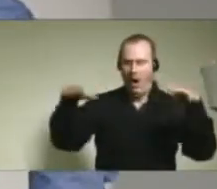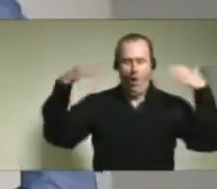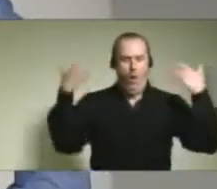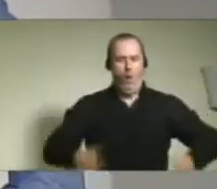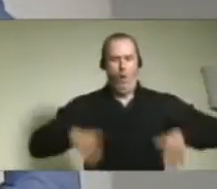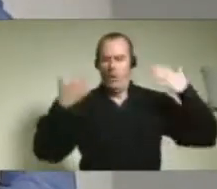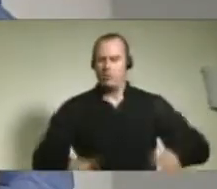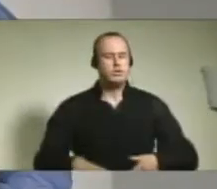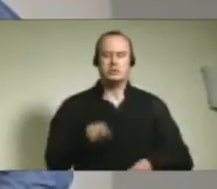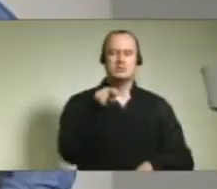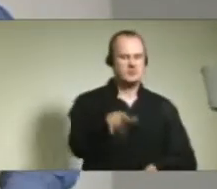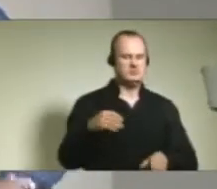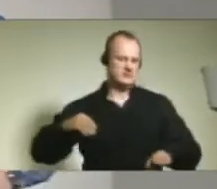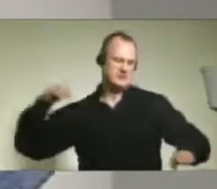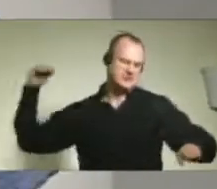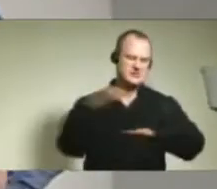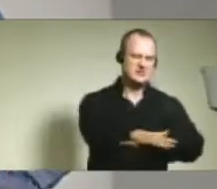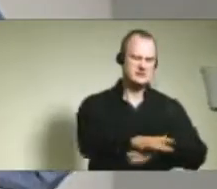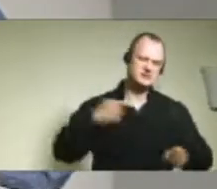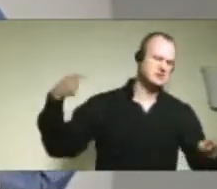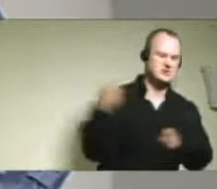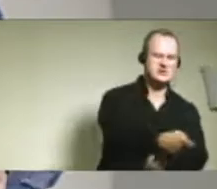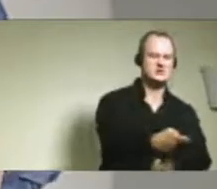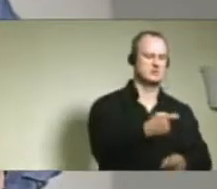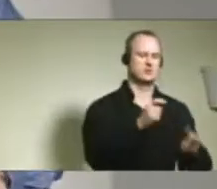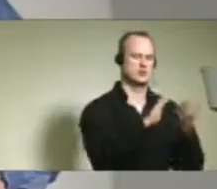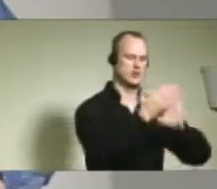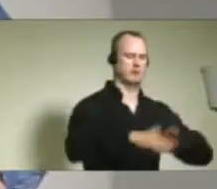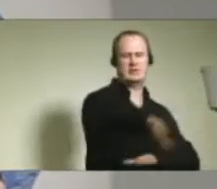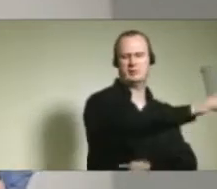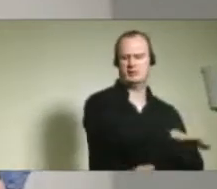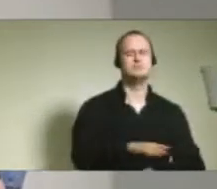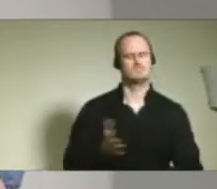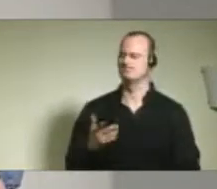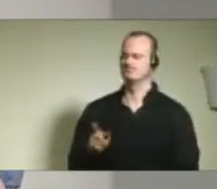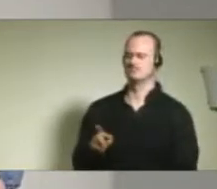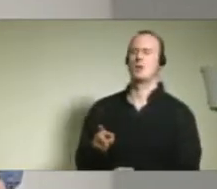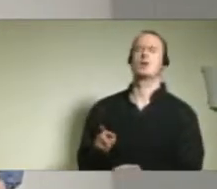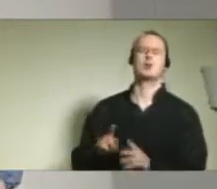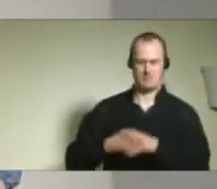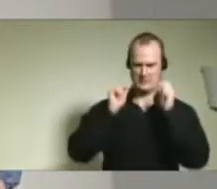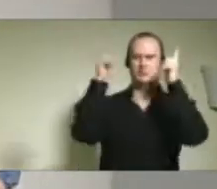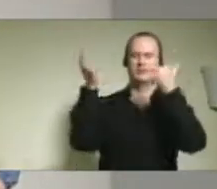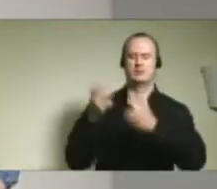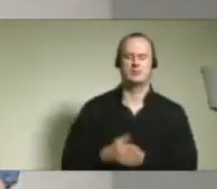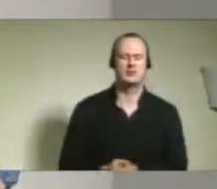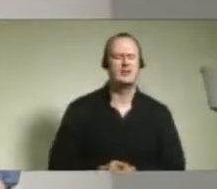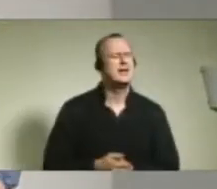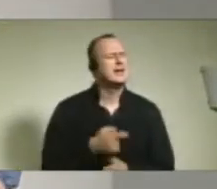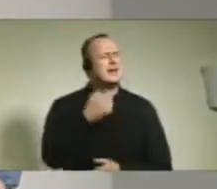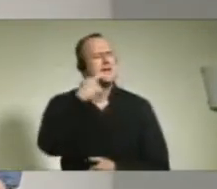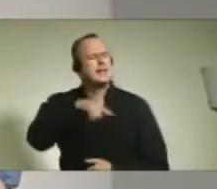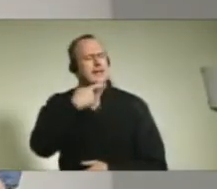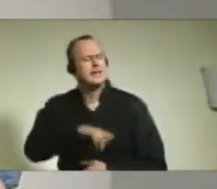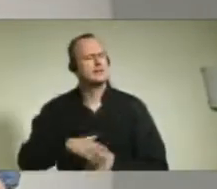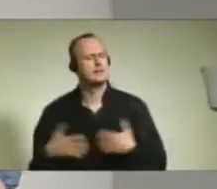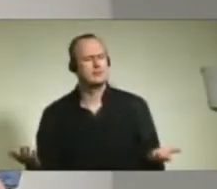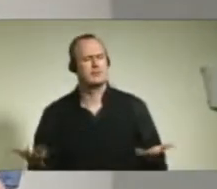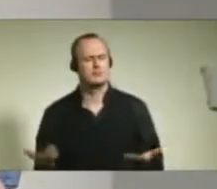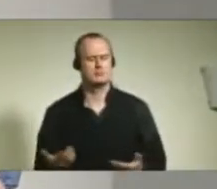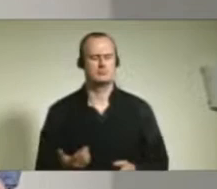ces institutions, entre guillemets, pour nos collectivités. Et ce qui est intéressant, c'est que quand on a parlé